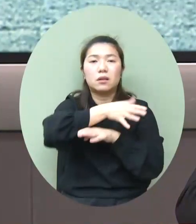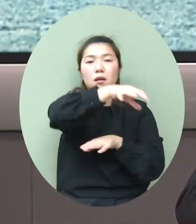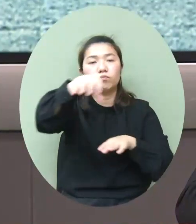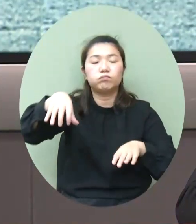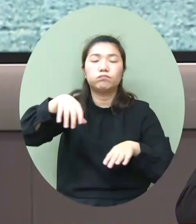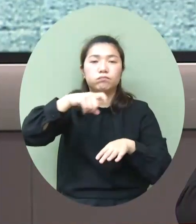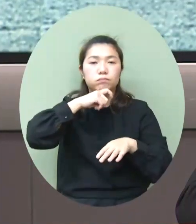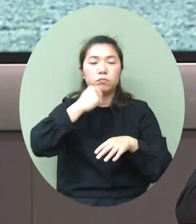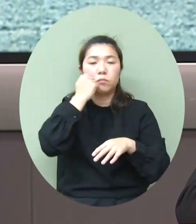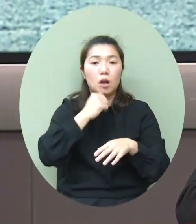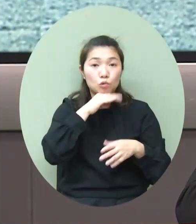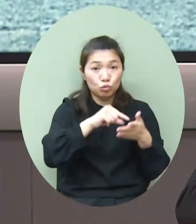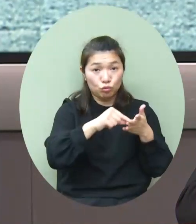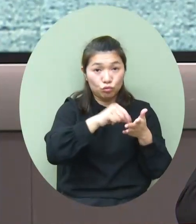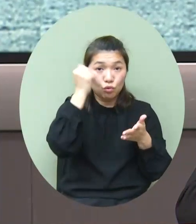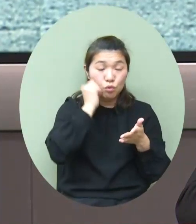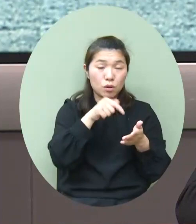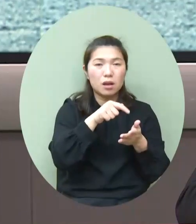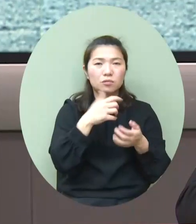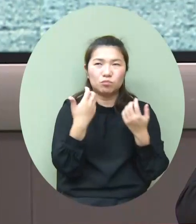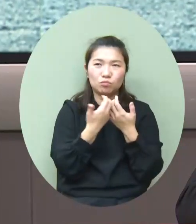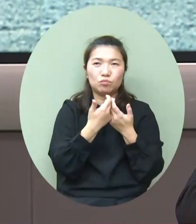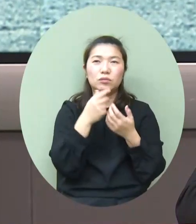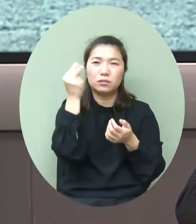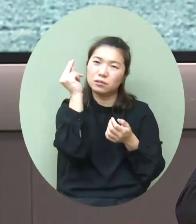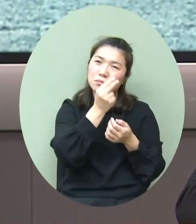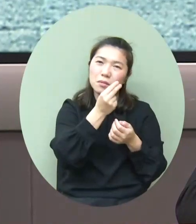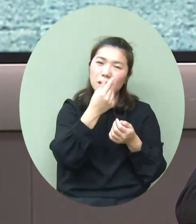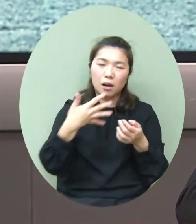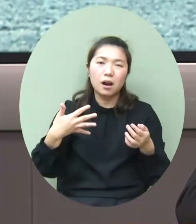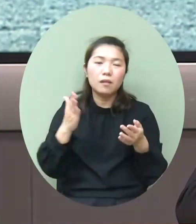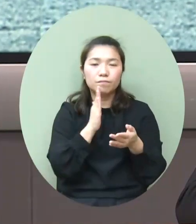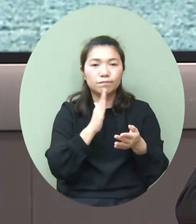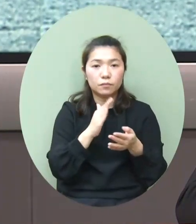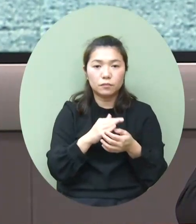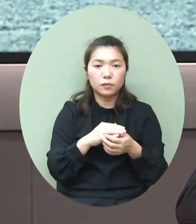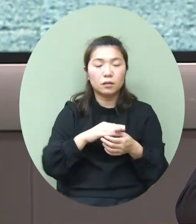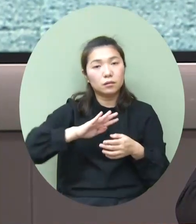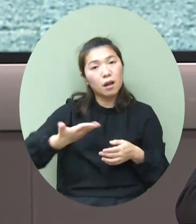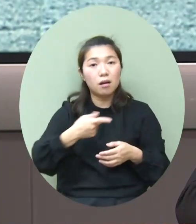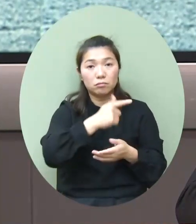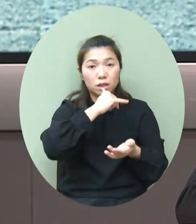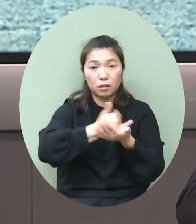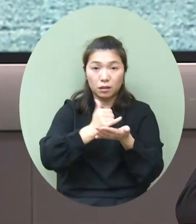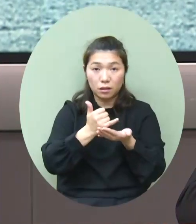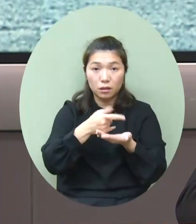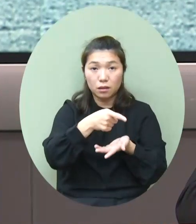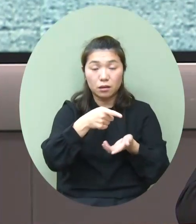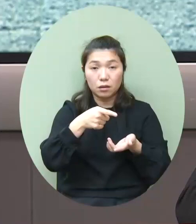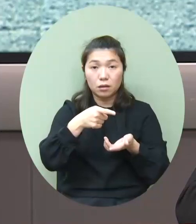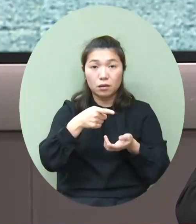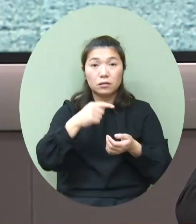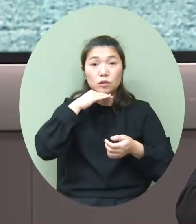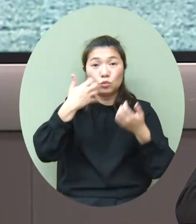在社区里面，住在院舍的院友呢，只占大概7万 多，但是他们在死亡的数